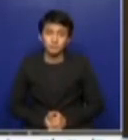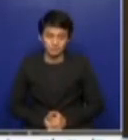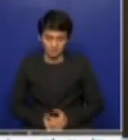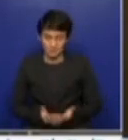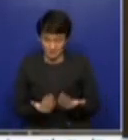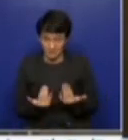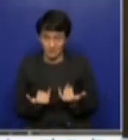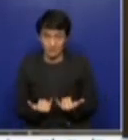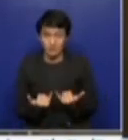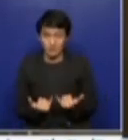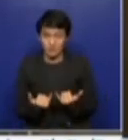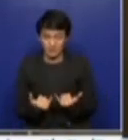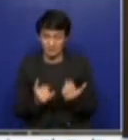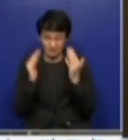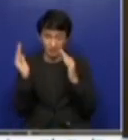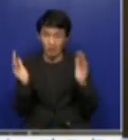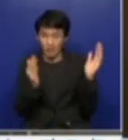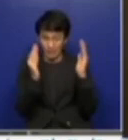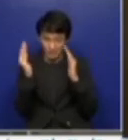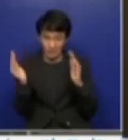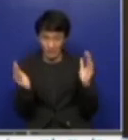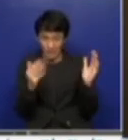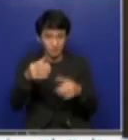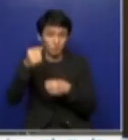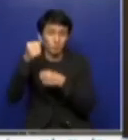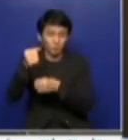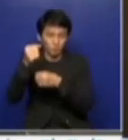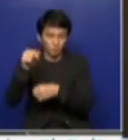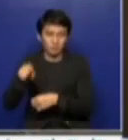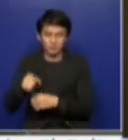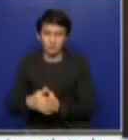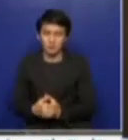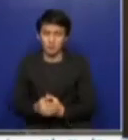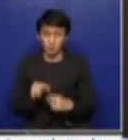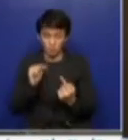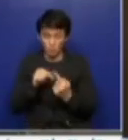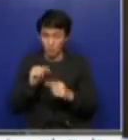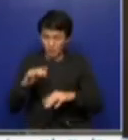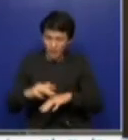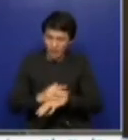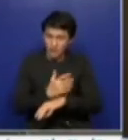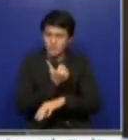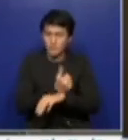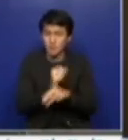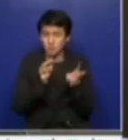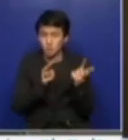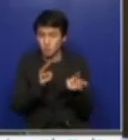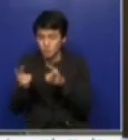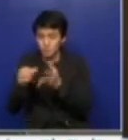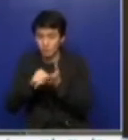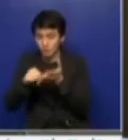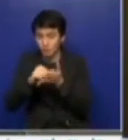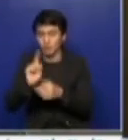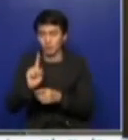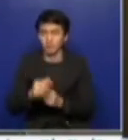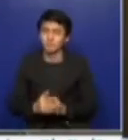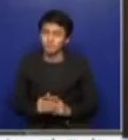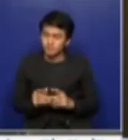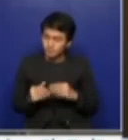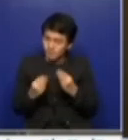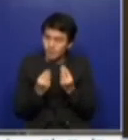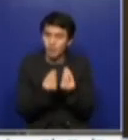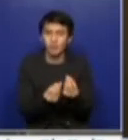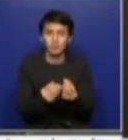จุบันทางออกทางการเมืองที่ดีที่สุดณขณะนี้คือพลเอกประยุทธ์จันทร์โอช